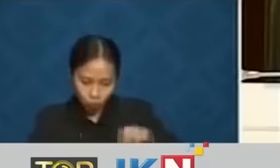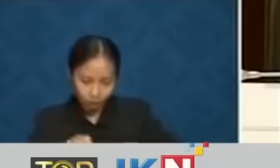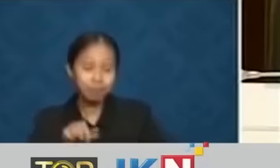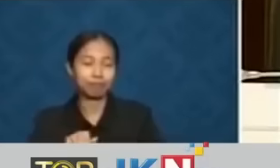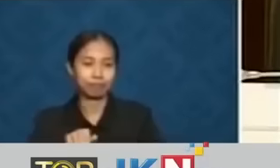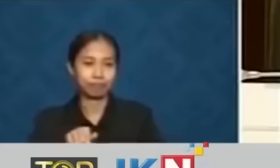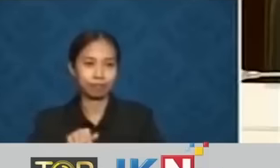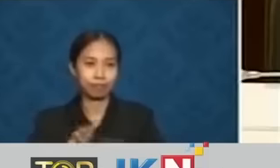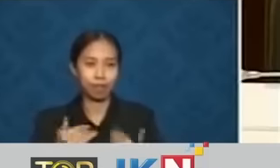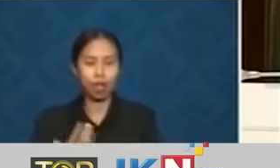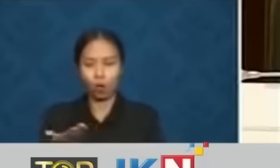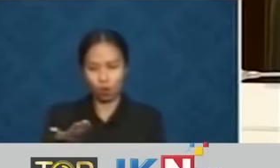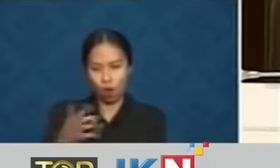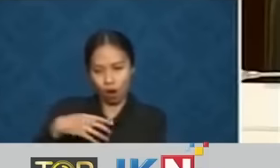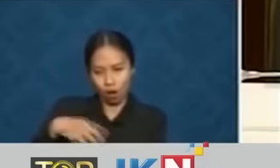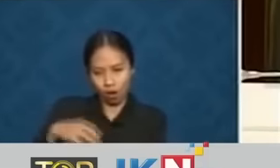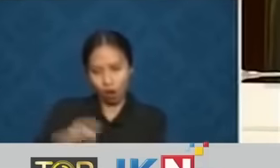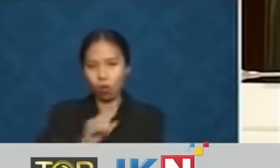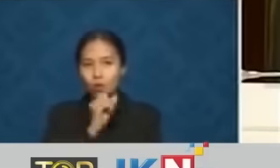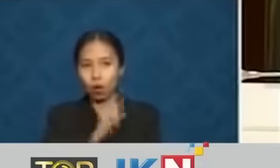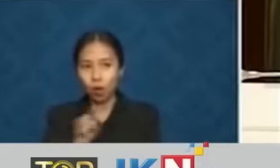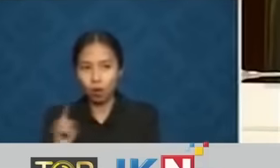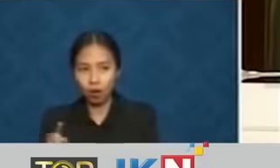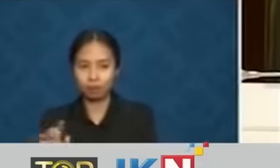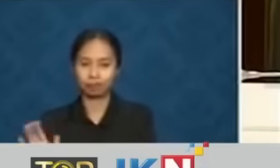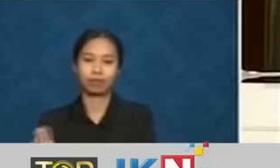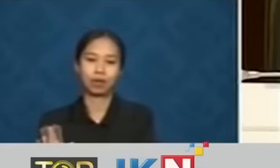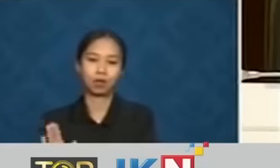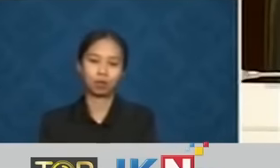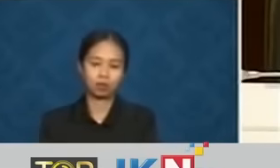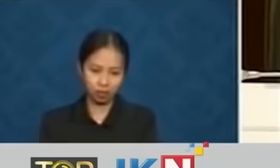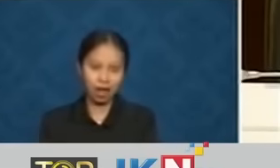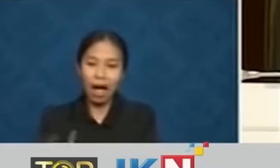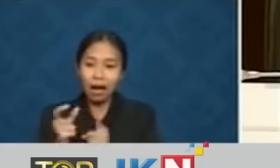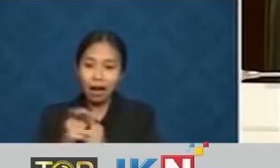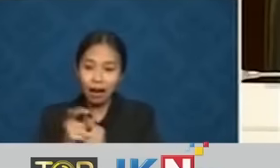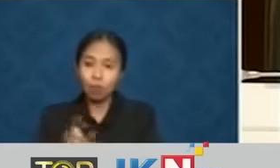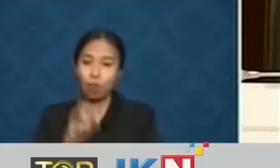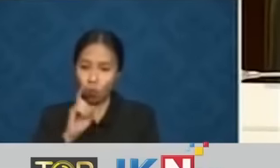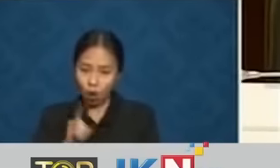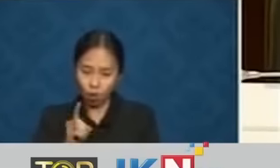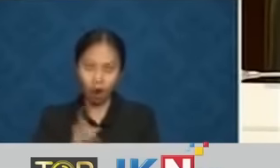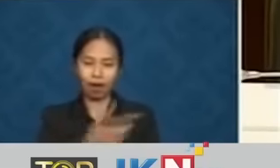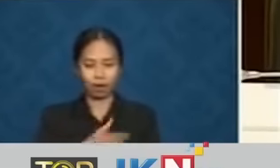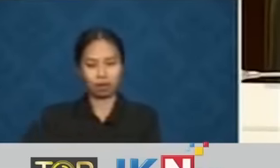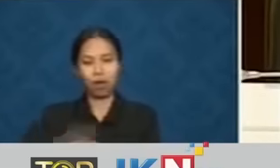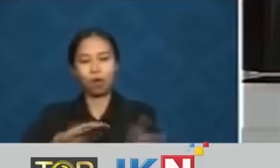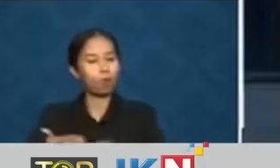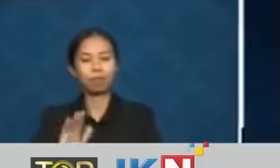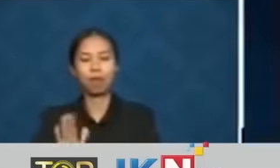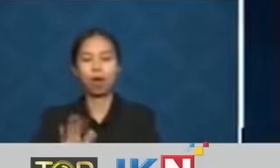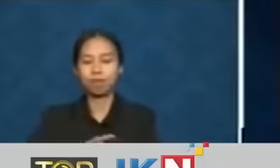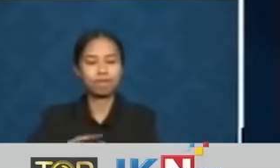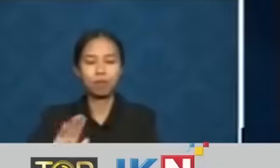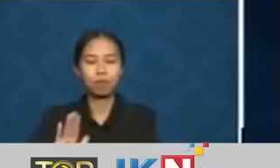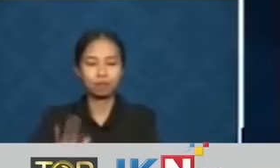จบก่อนนะครับ เพราะฉะนั้นการกล่าวหาผู้ที่ชี้แจงไม่ได้ว่าล้มเจ้าเรื่องนี้เป็นสิ่งที่ไม่สมควรนะครับ ครับเชิญ